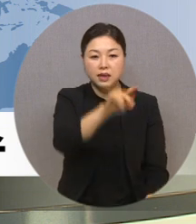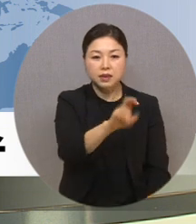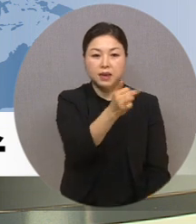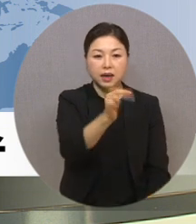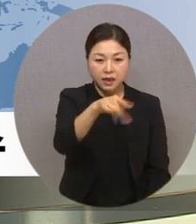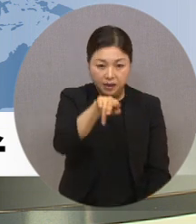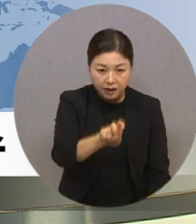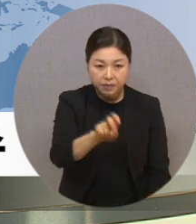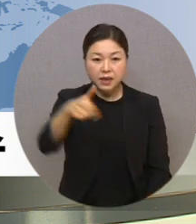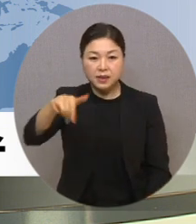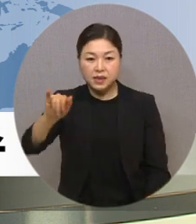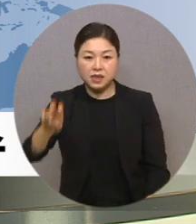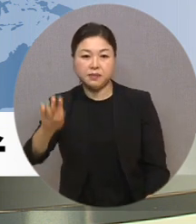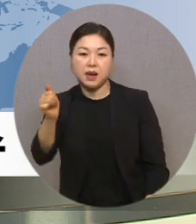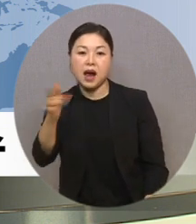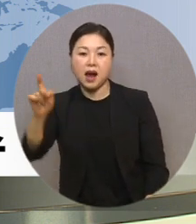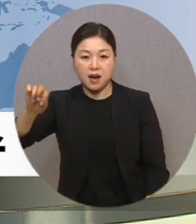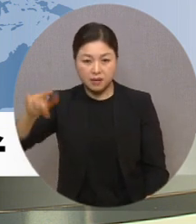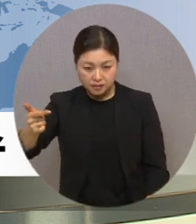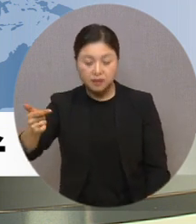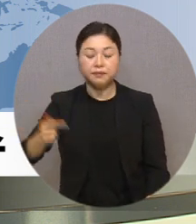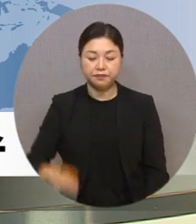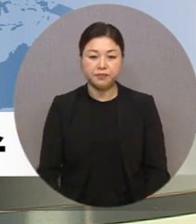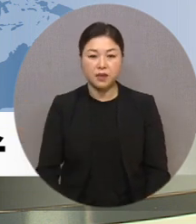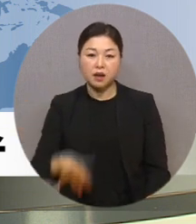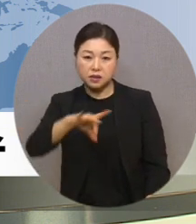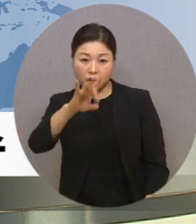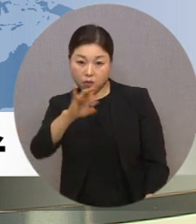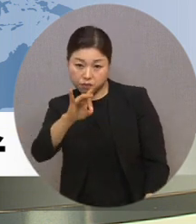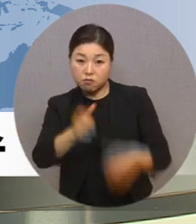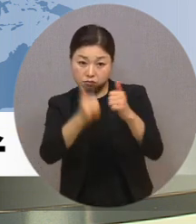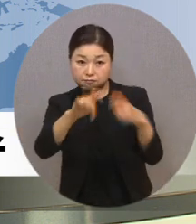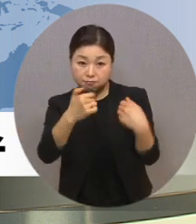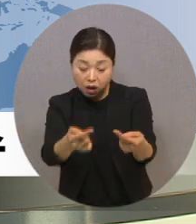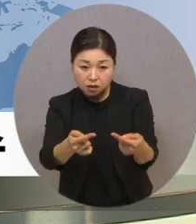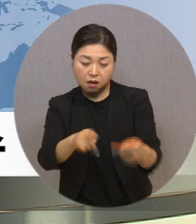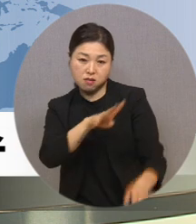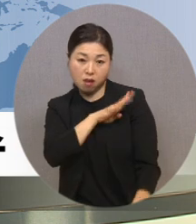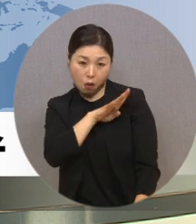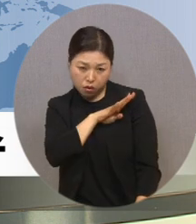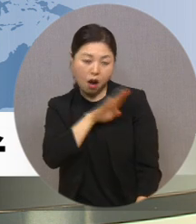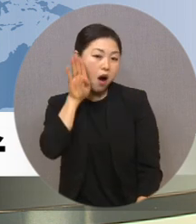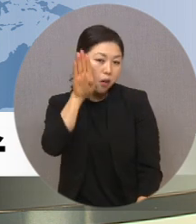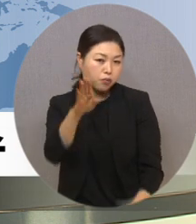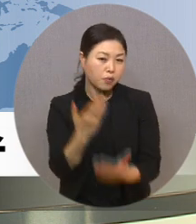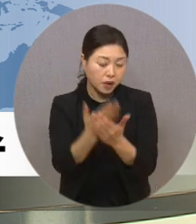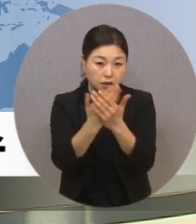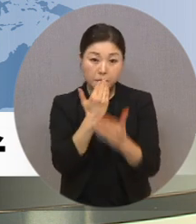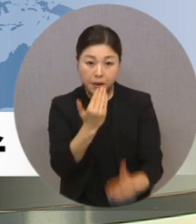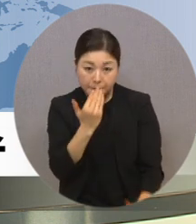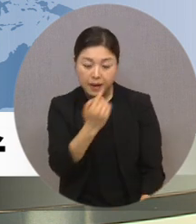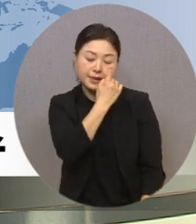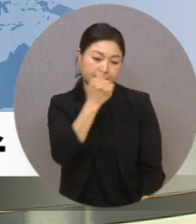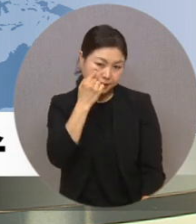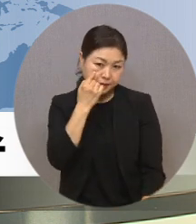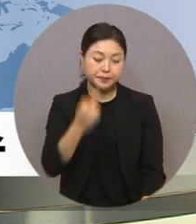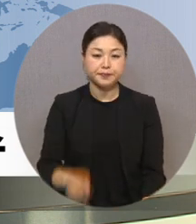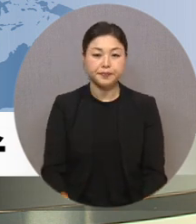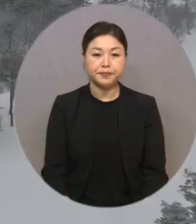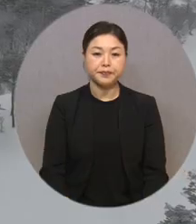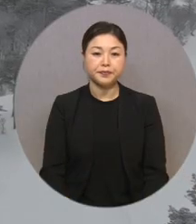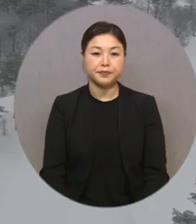남매입니다이 첫 경기 출전인데 모두 위에 오르며 성장 가능성을 증명했습니다 김은별